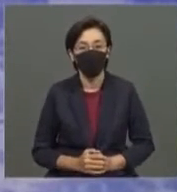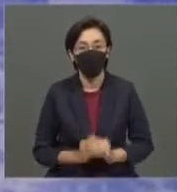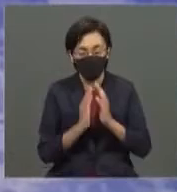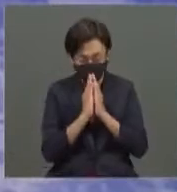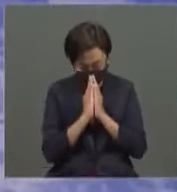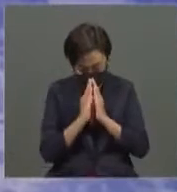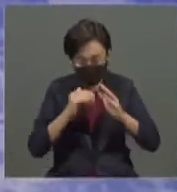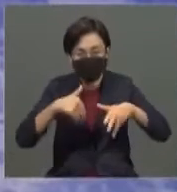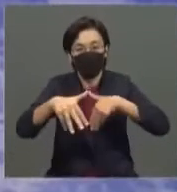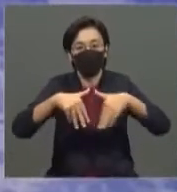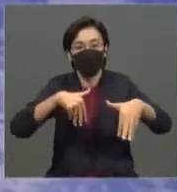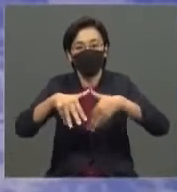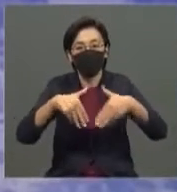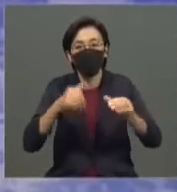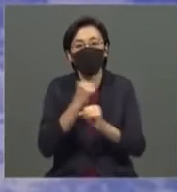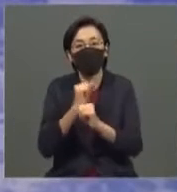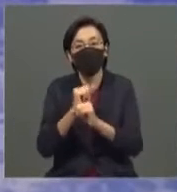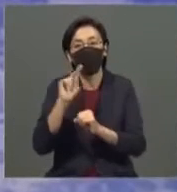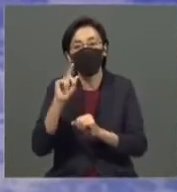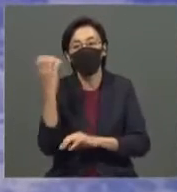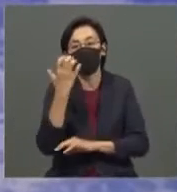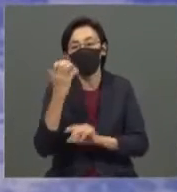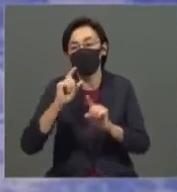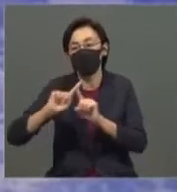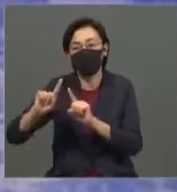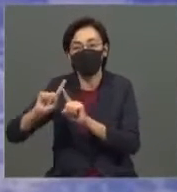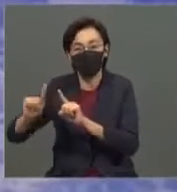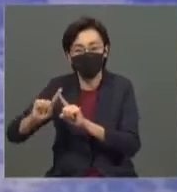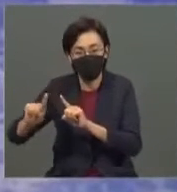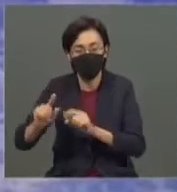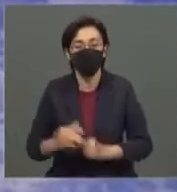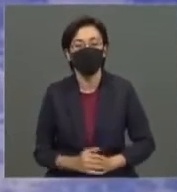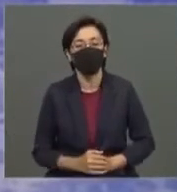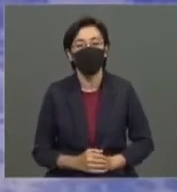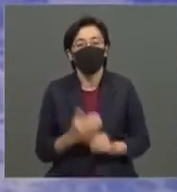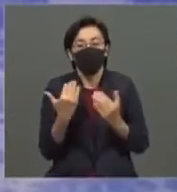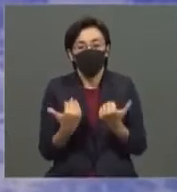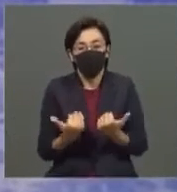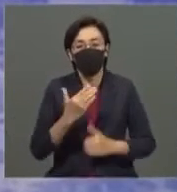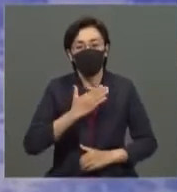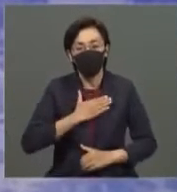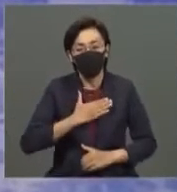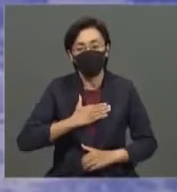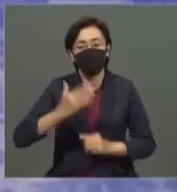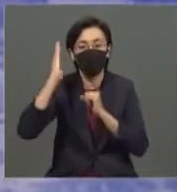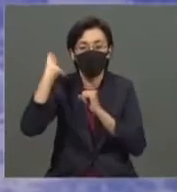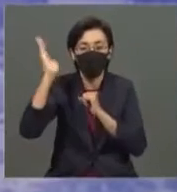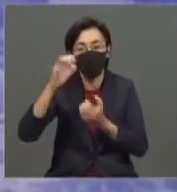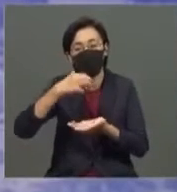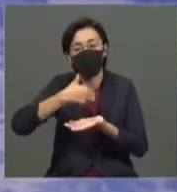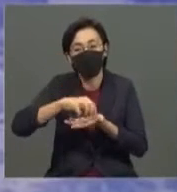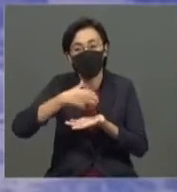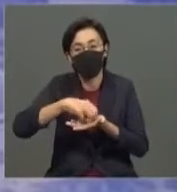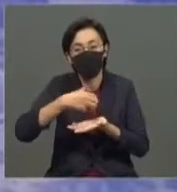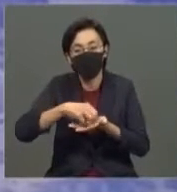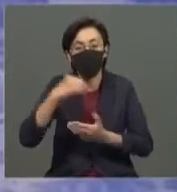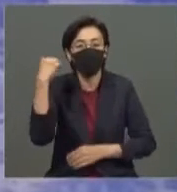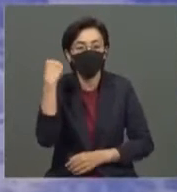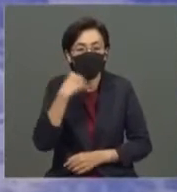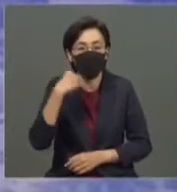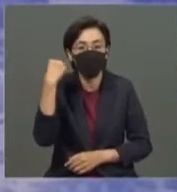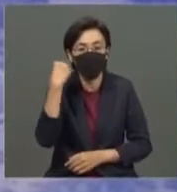สวัสดีครับพี่น้องประชาชนสื่อมวลชนที่เคารพรักทุกท่านครับครับวันนี้ก็มาแถลงข่าวเป็นประจำวันน